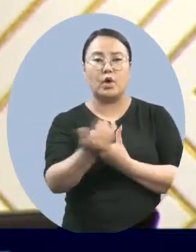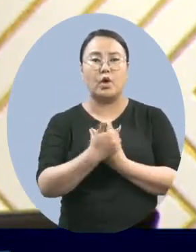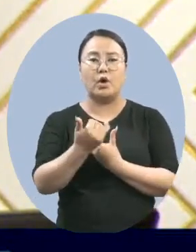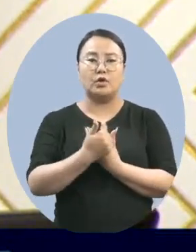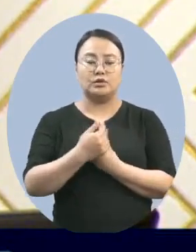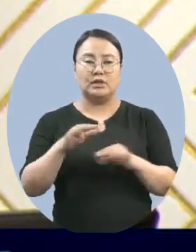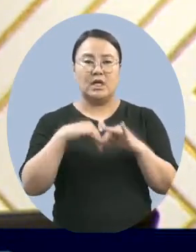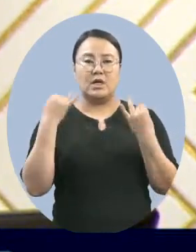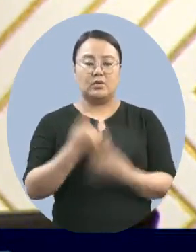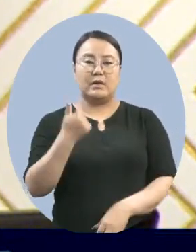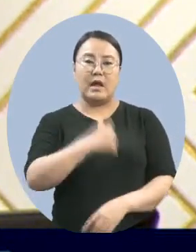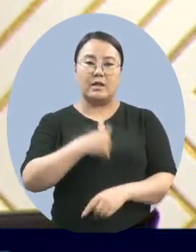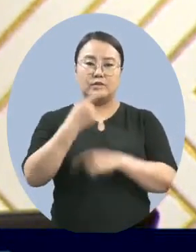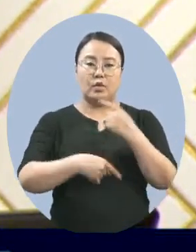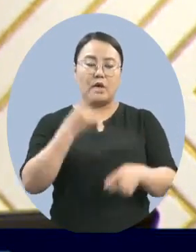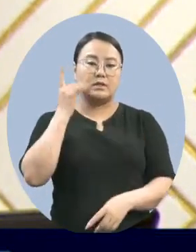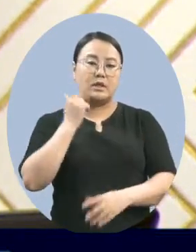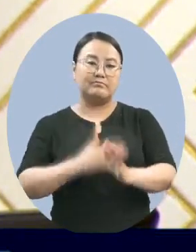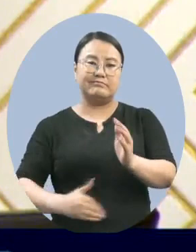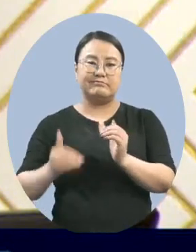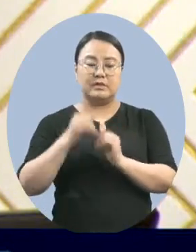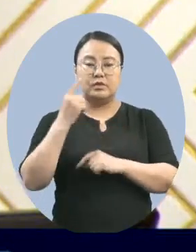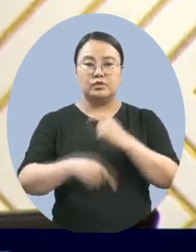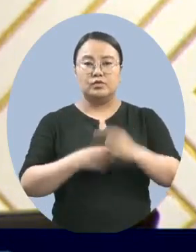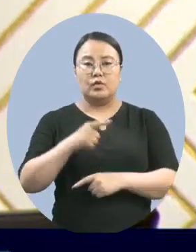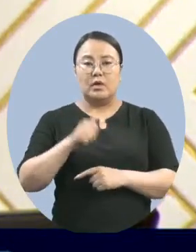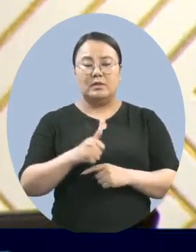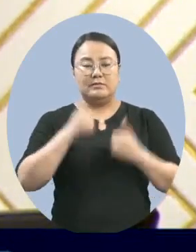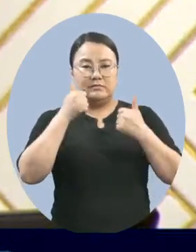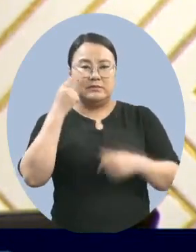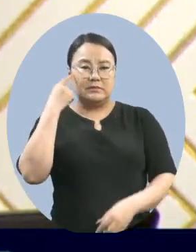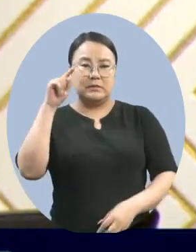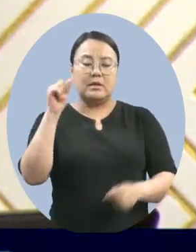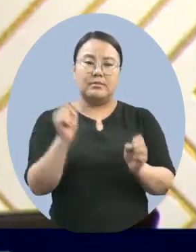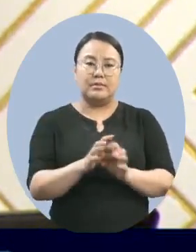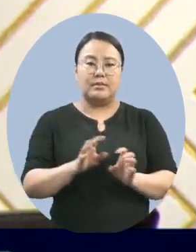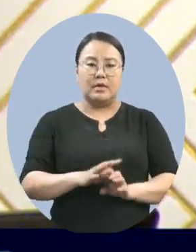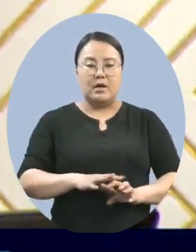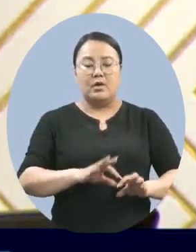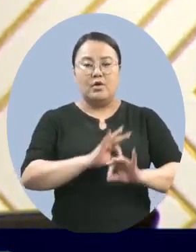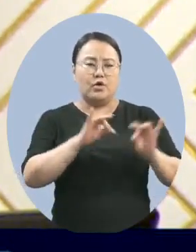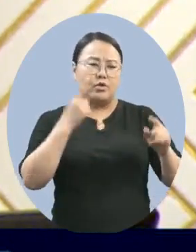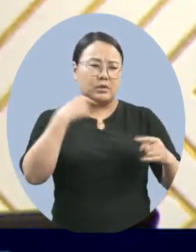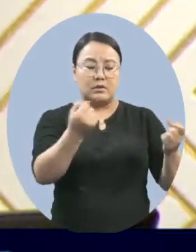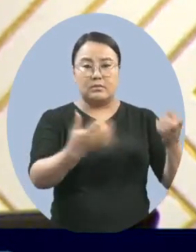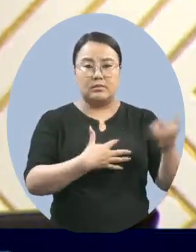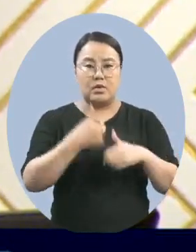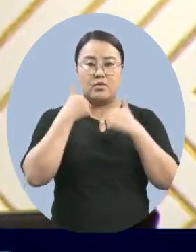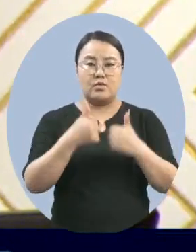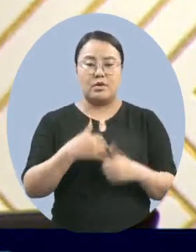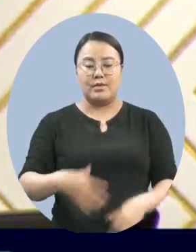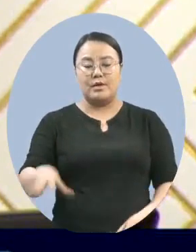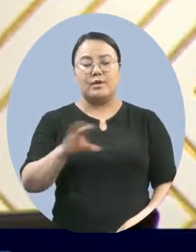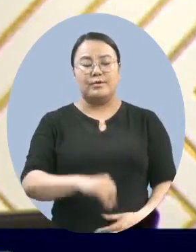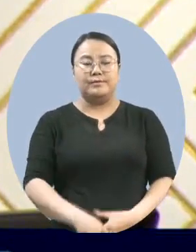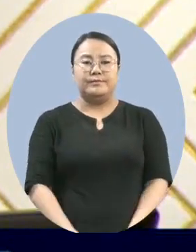оролцоог парламентод хангахлаар гендер иргэдэж байдлын талаар дэвшилтэд үзэл санаа прогрессив санаачлал гаргаж ярьлаа. Тийм учраас энэ дээр